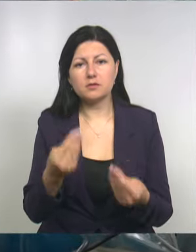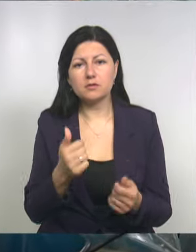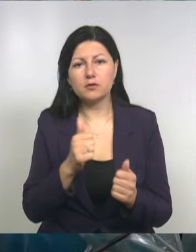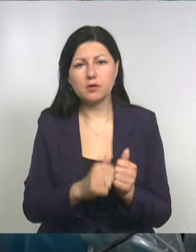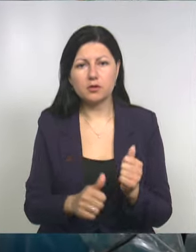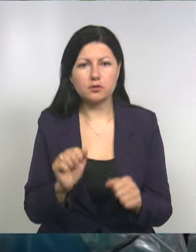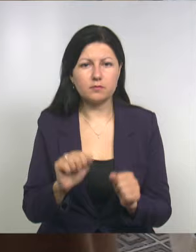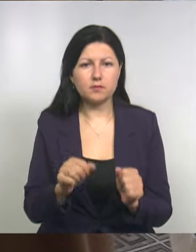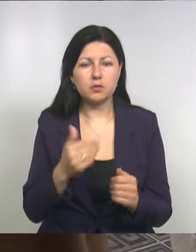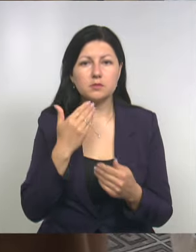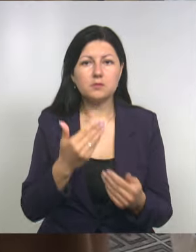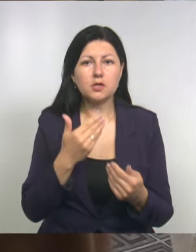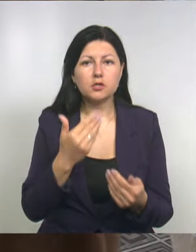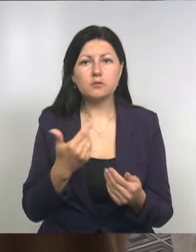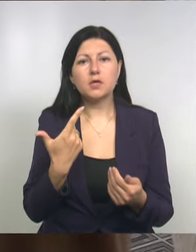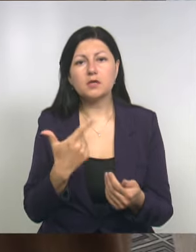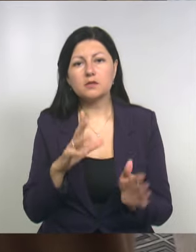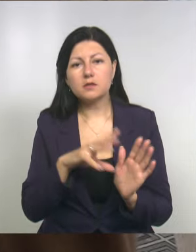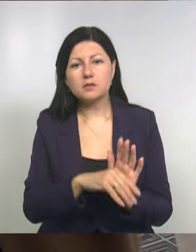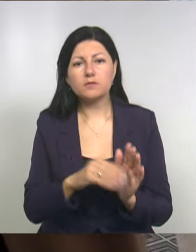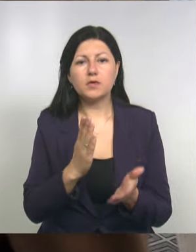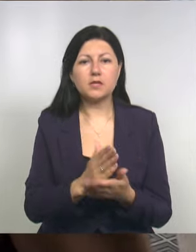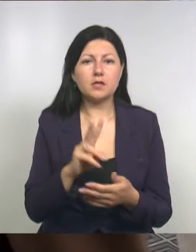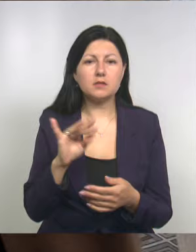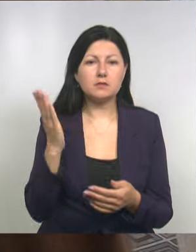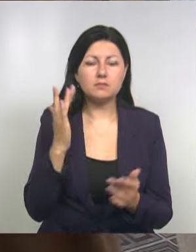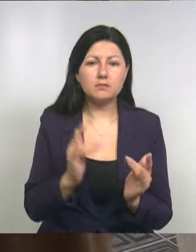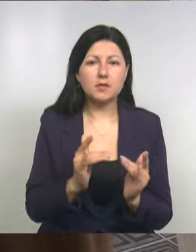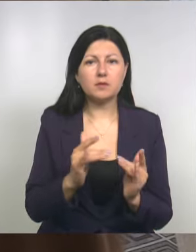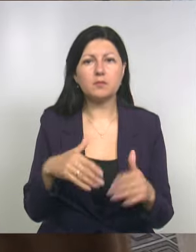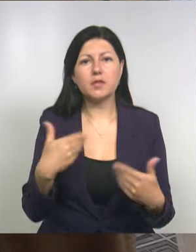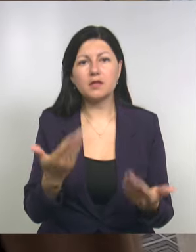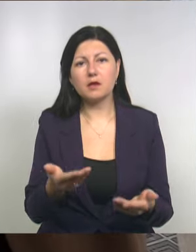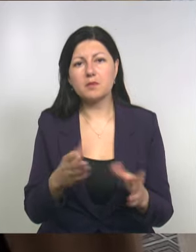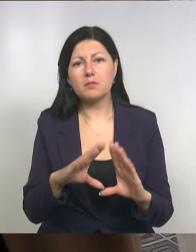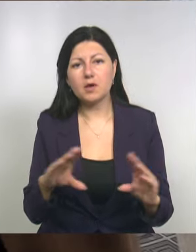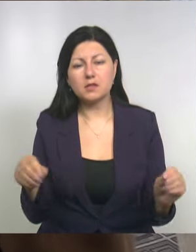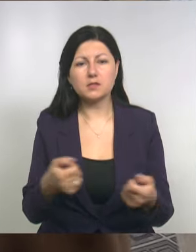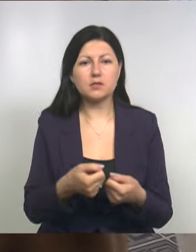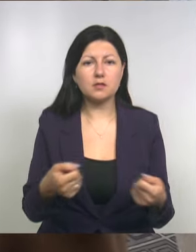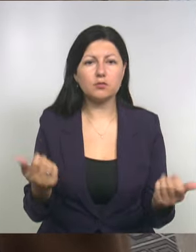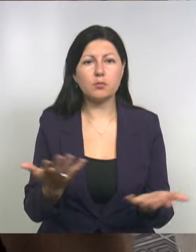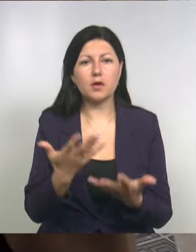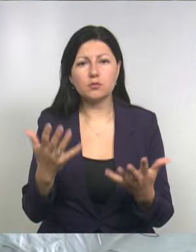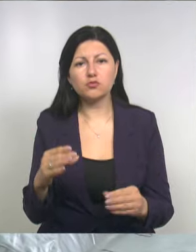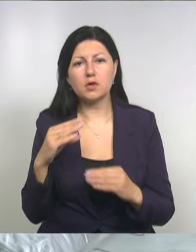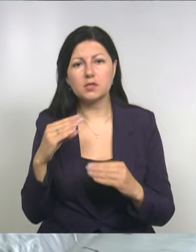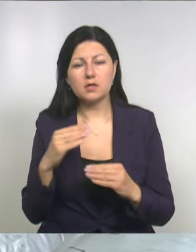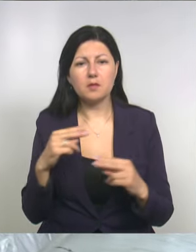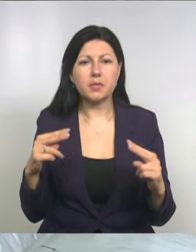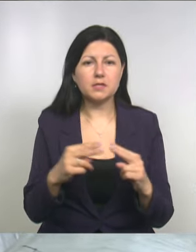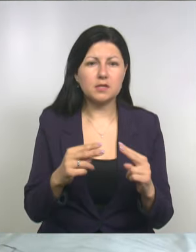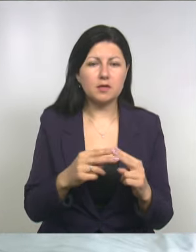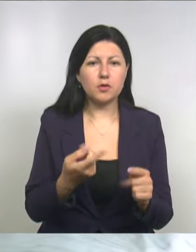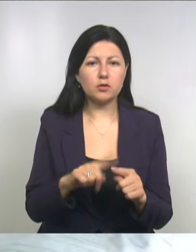каждому. Спрашиваем, где он остановился, есть ли ему на чем спать. Предлагаем матрас, раскладушки, подушку, одеяло, постельное белье. Это